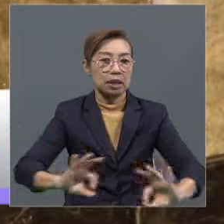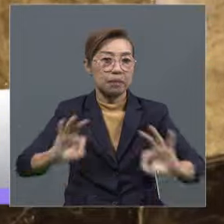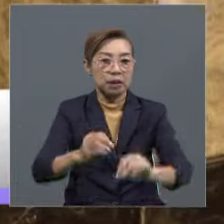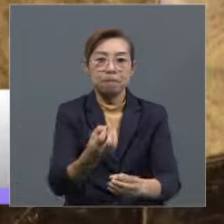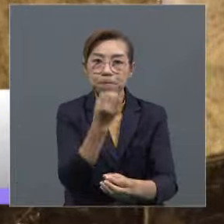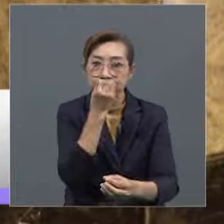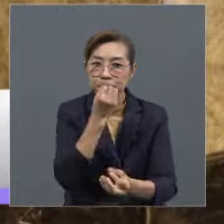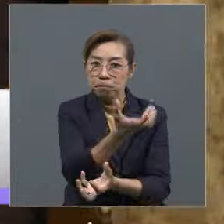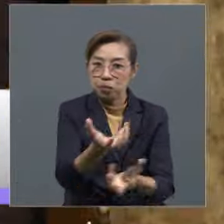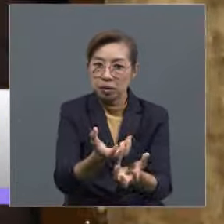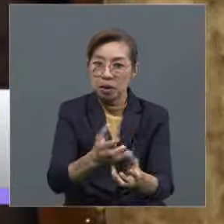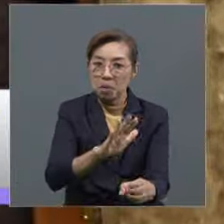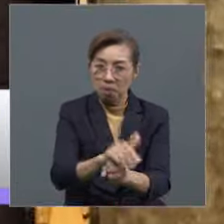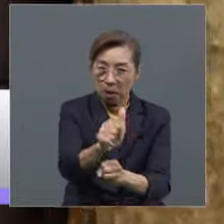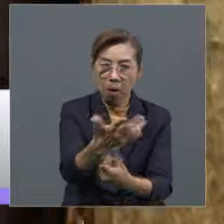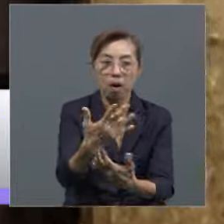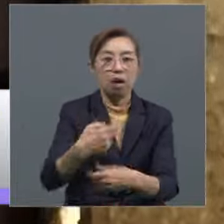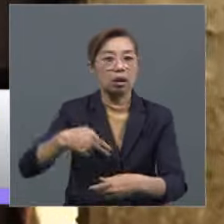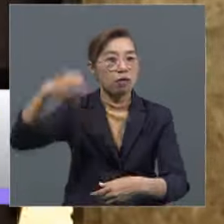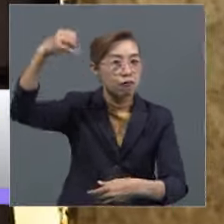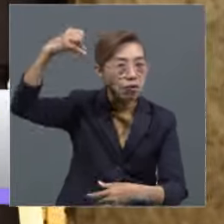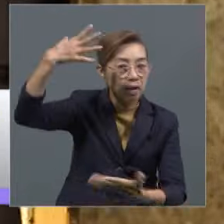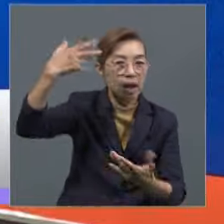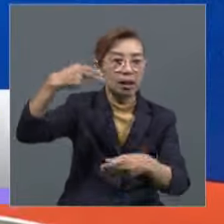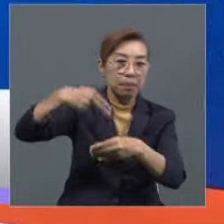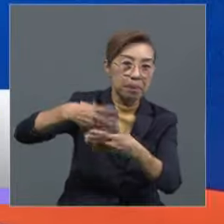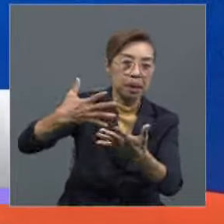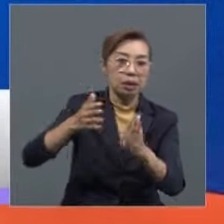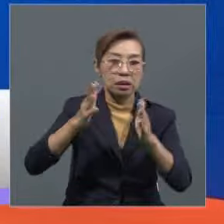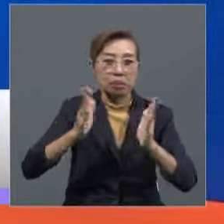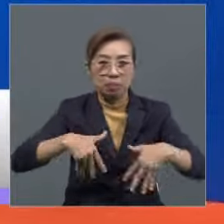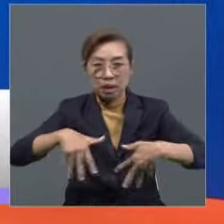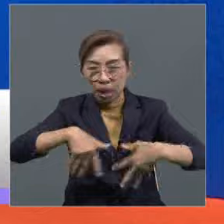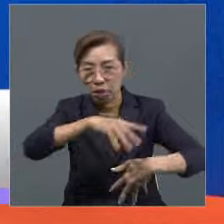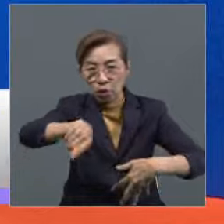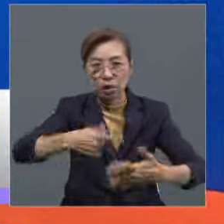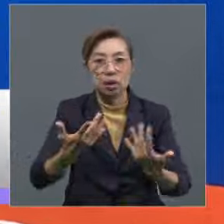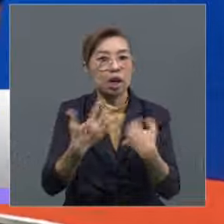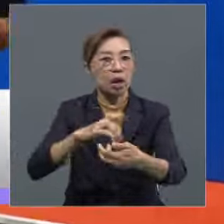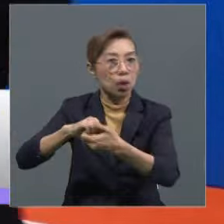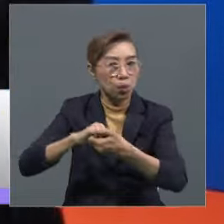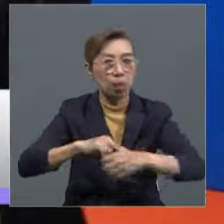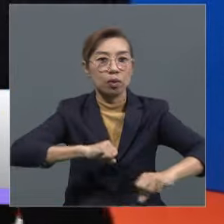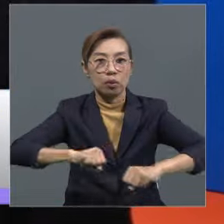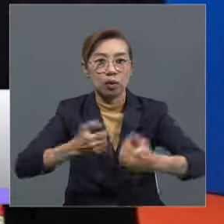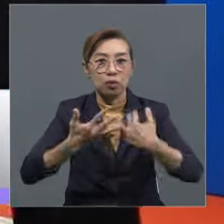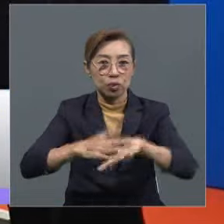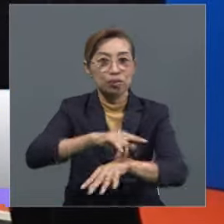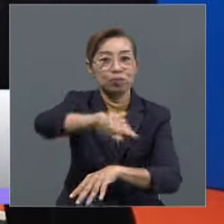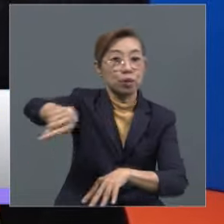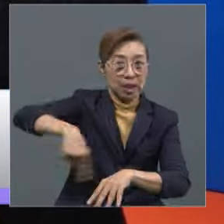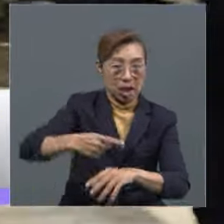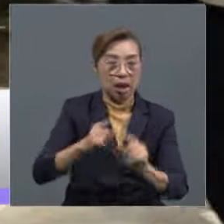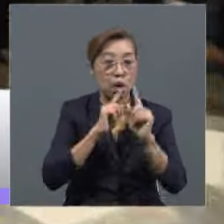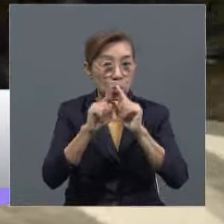อาหารความมั่นคงทางด้านพลังงานความมั่นคงของมนุษย์และความสำคัญของการมีส่วนร่วมของเยาวชนซึ่งที่ประชุม